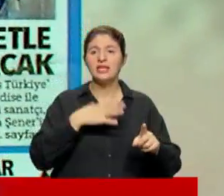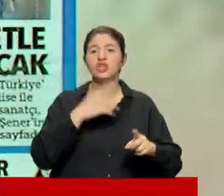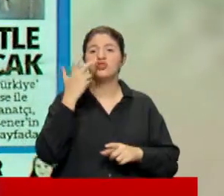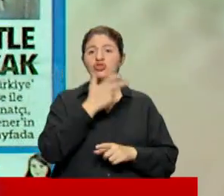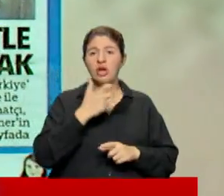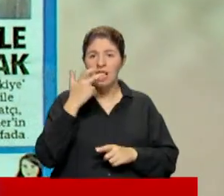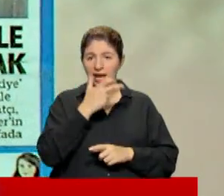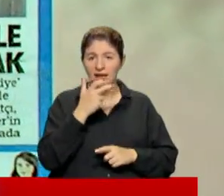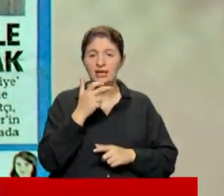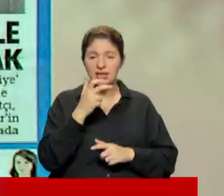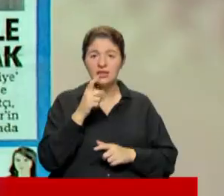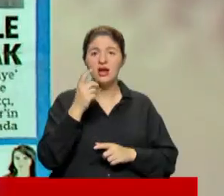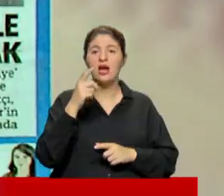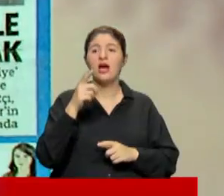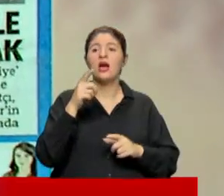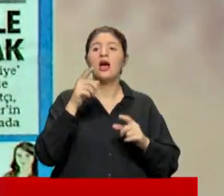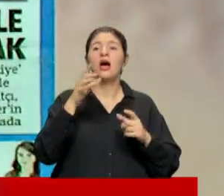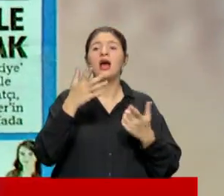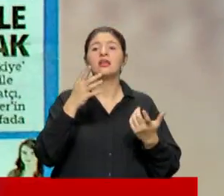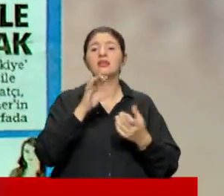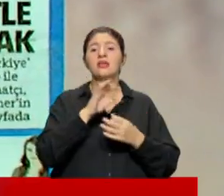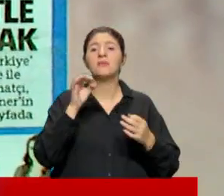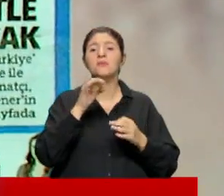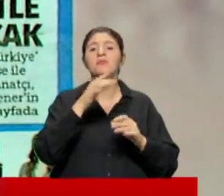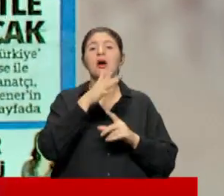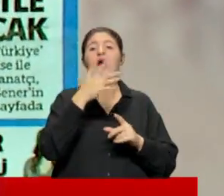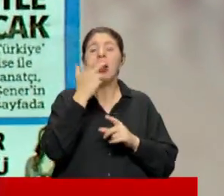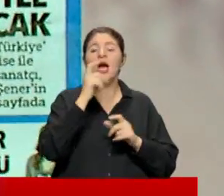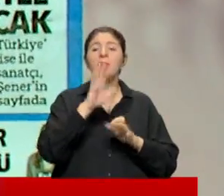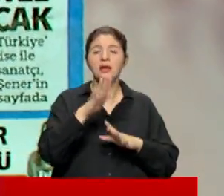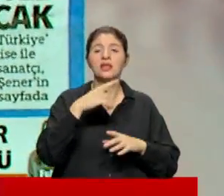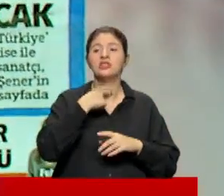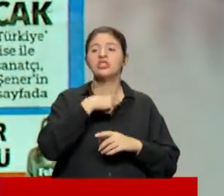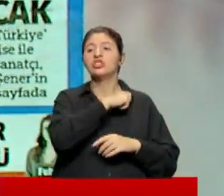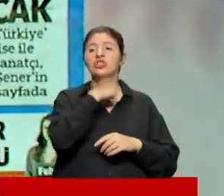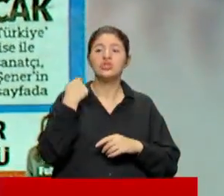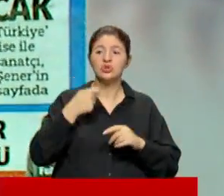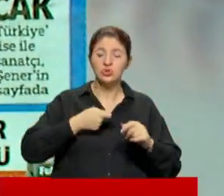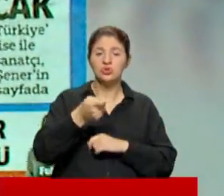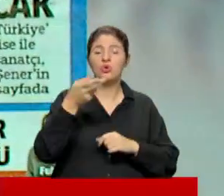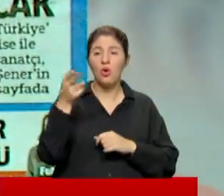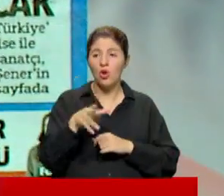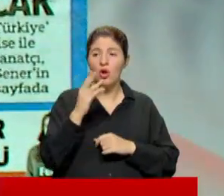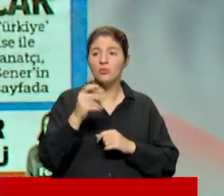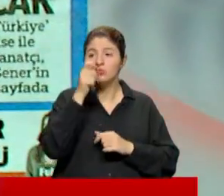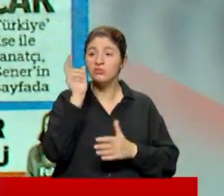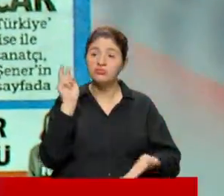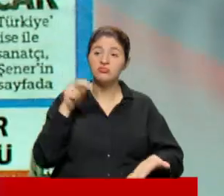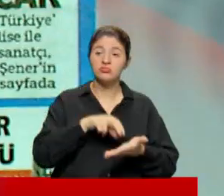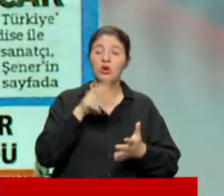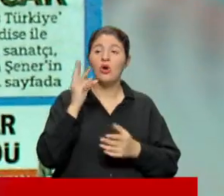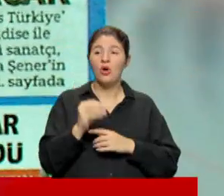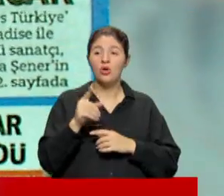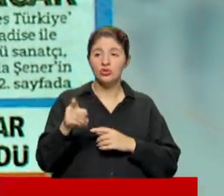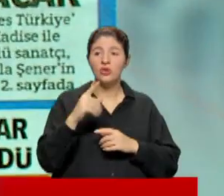şarkıyı karoeke okudu diye kadeh ve şişelerle boğazı kesilerek öldürülmesi Türkiye'yi ayağa kaldırdı Hürriyet